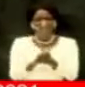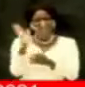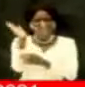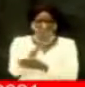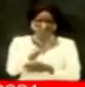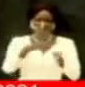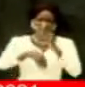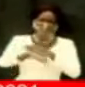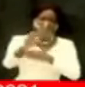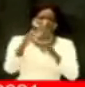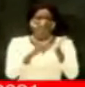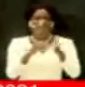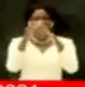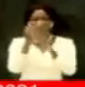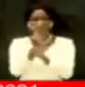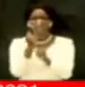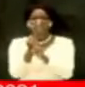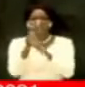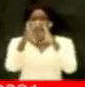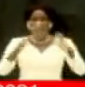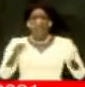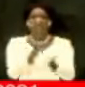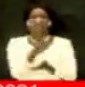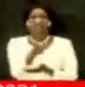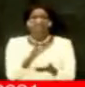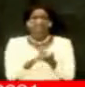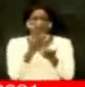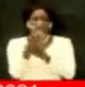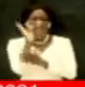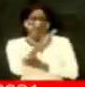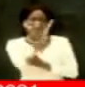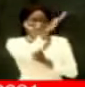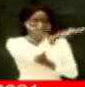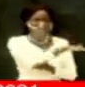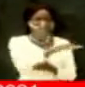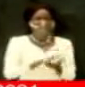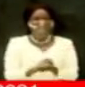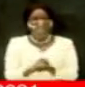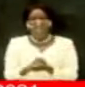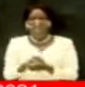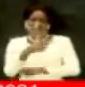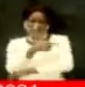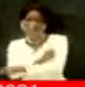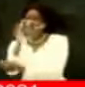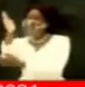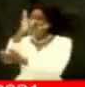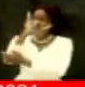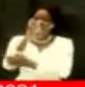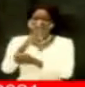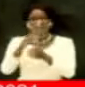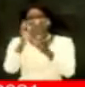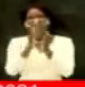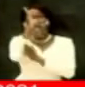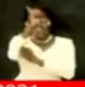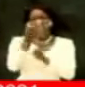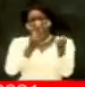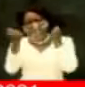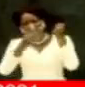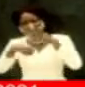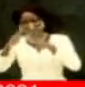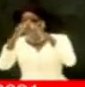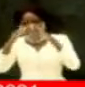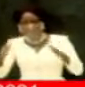unchitu chifukati namaliza nditu chaku masanako then nabwele ya unyumba takaja basi namaliza joncho then napita